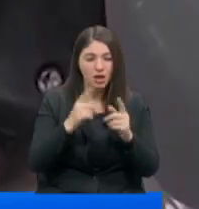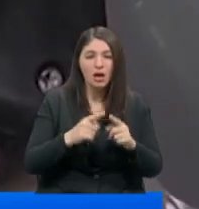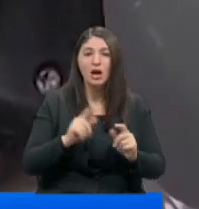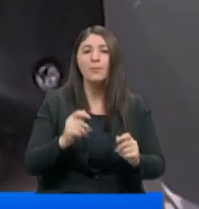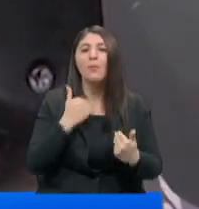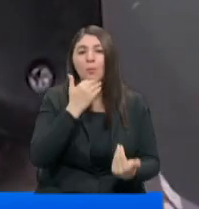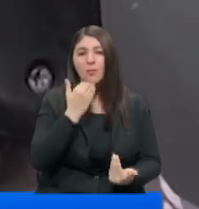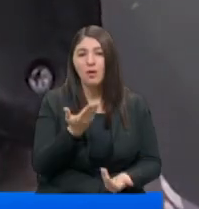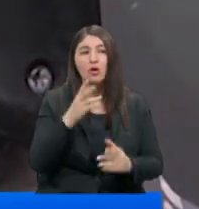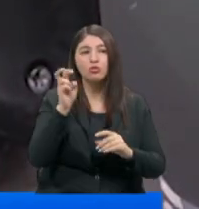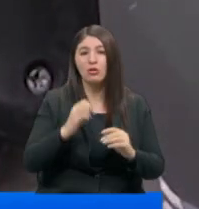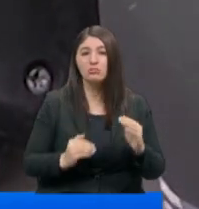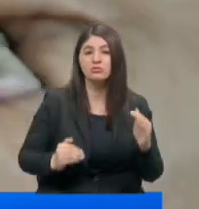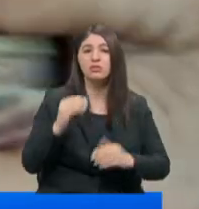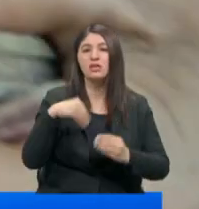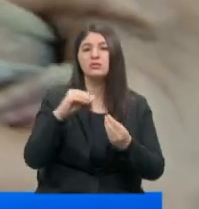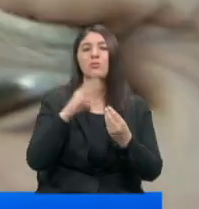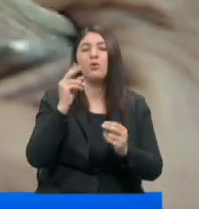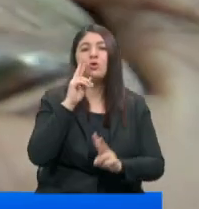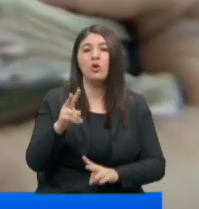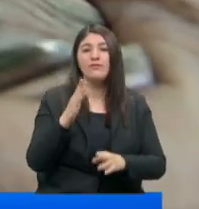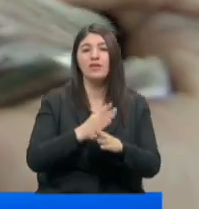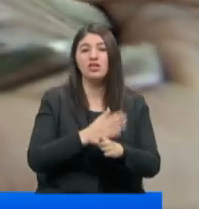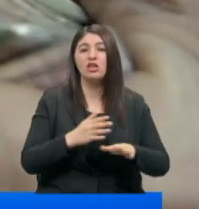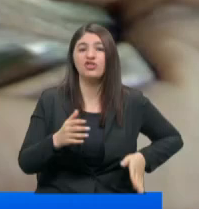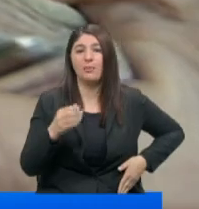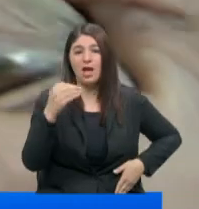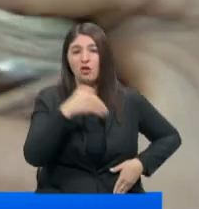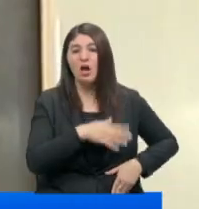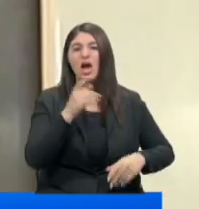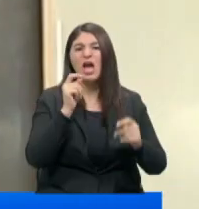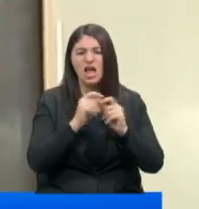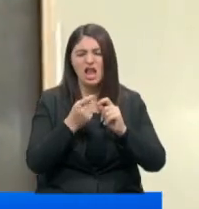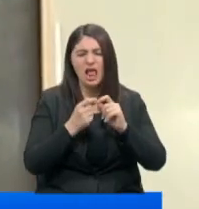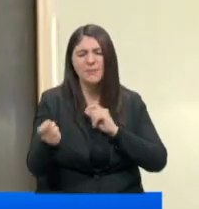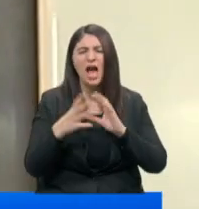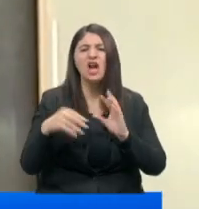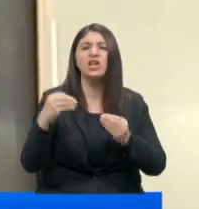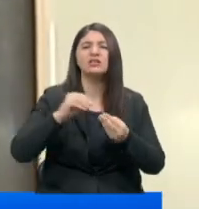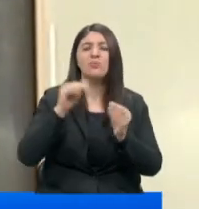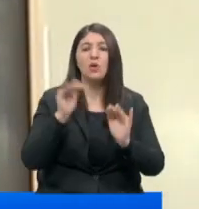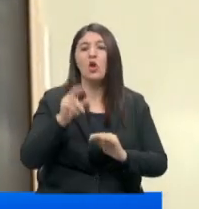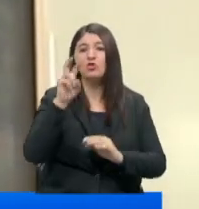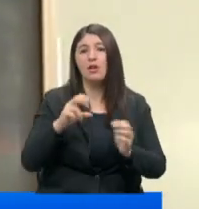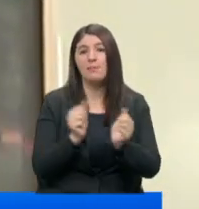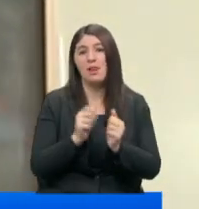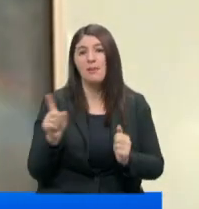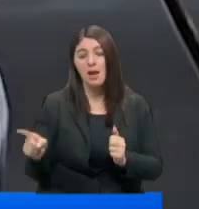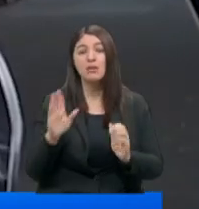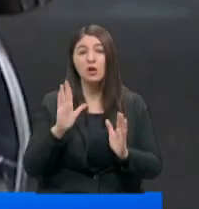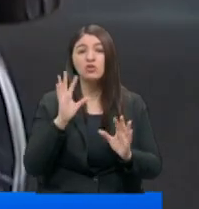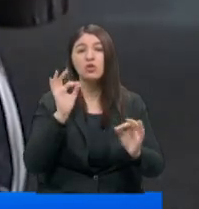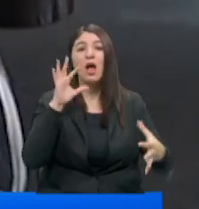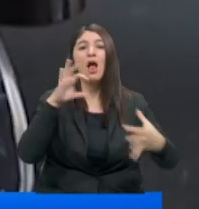daha yapalım dolar kurundaki Yükseliş zam olarak yansıyor vatandaşın cebine iğneden ipliğe her şeye zam geliyor kurdaki artışa birlikte